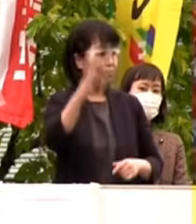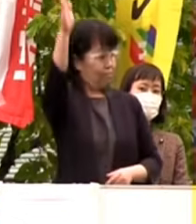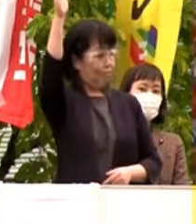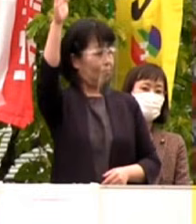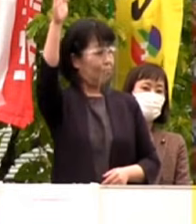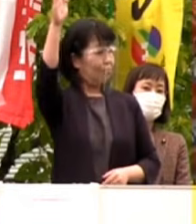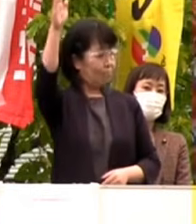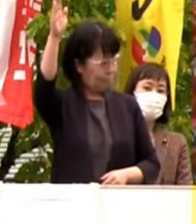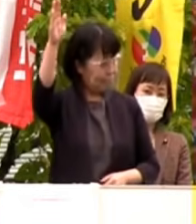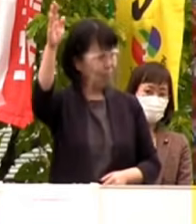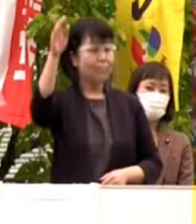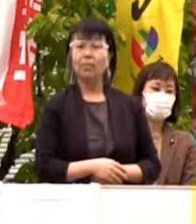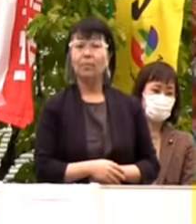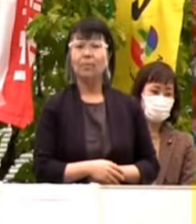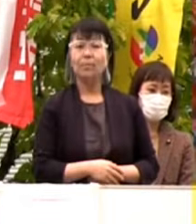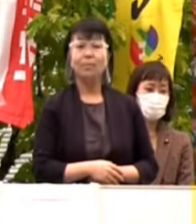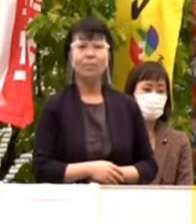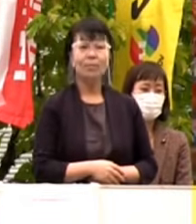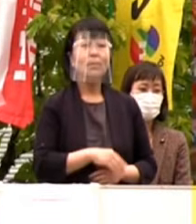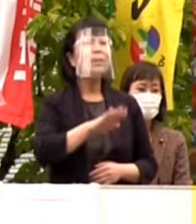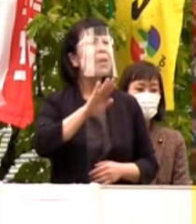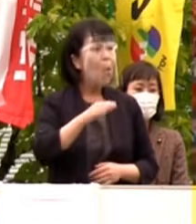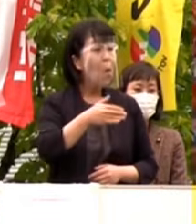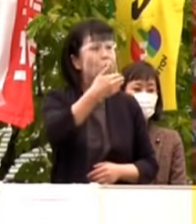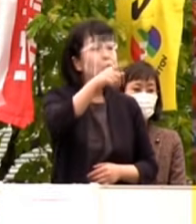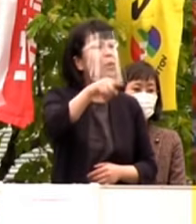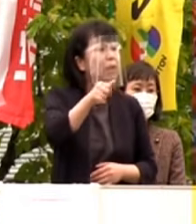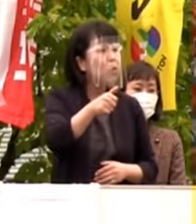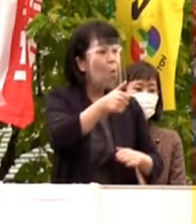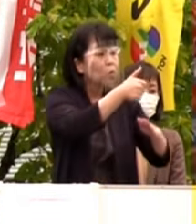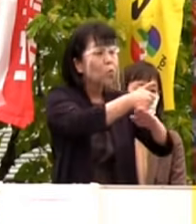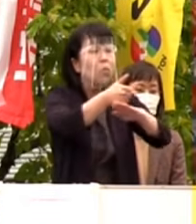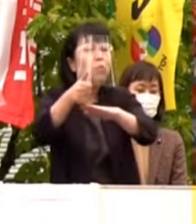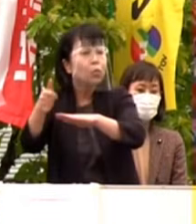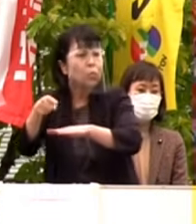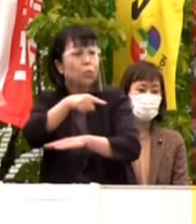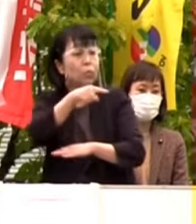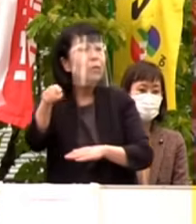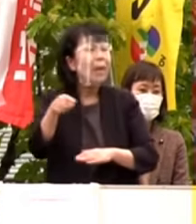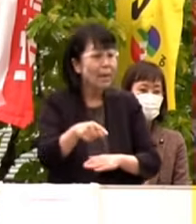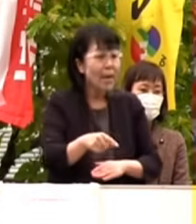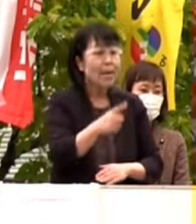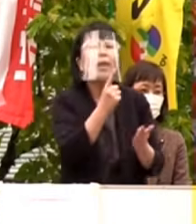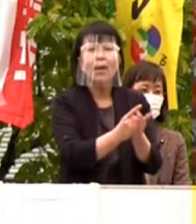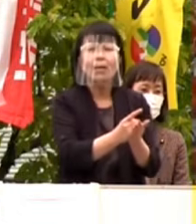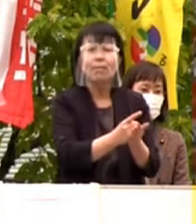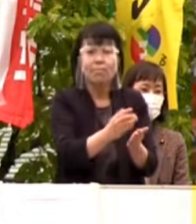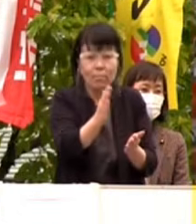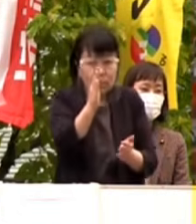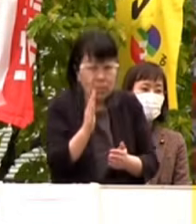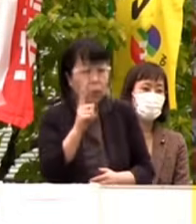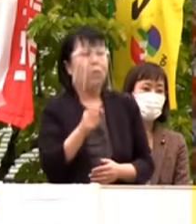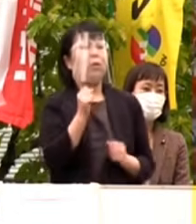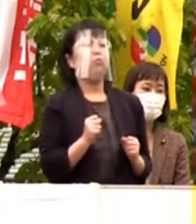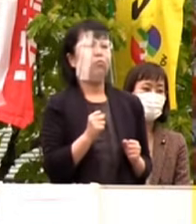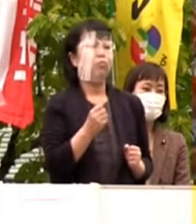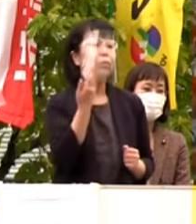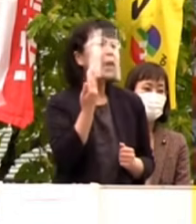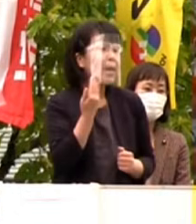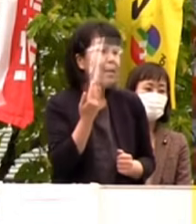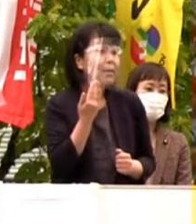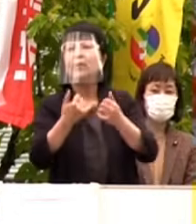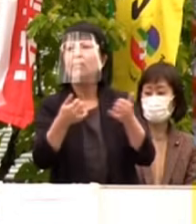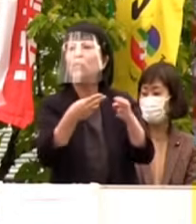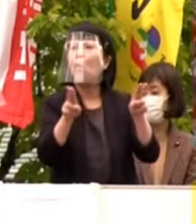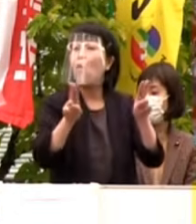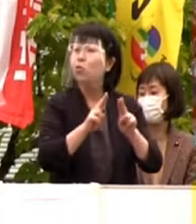賛成、手を挙げました。9人の党首の中で、1人だけ挙げなかった人がいる。誰でしょう。自民党の岸田さ